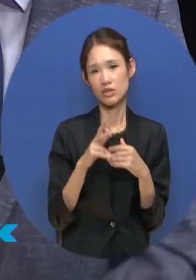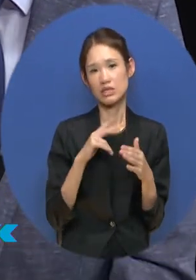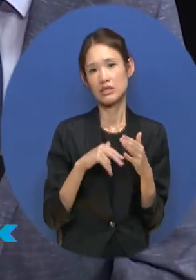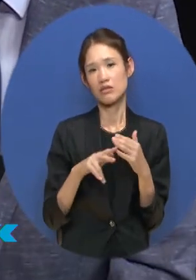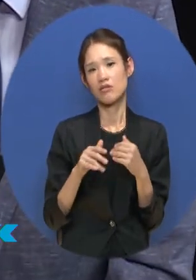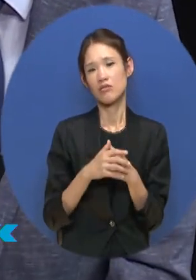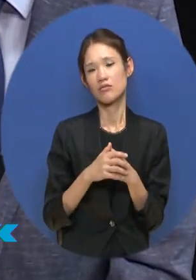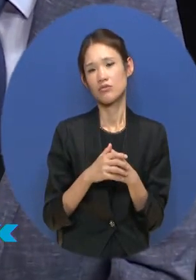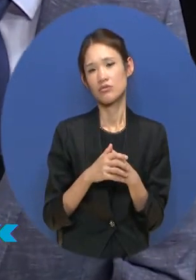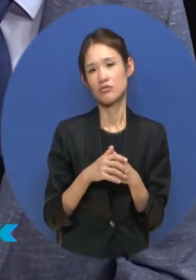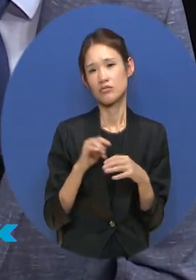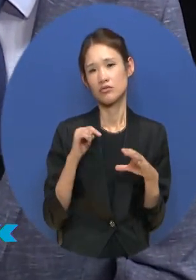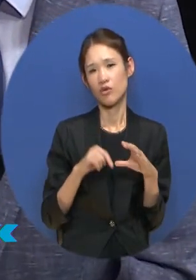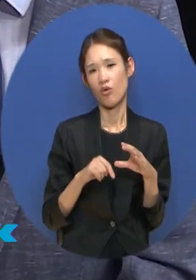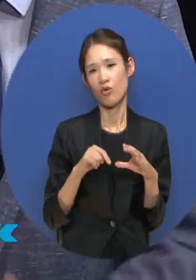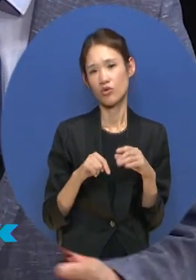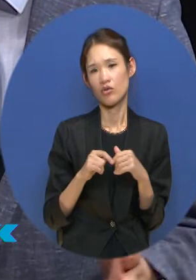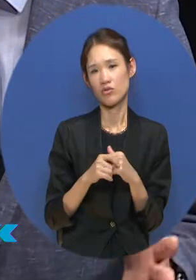경우는 터널 자체가